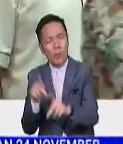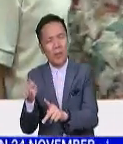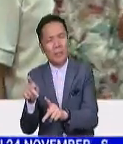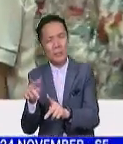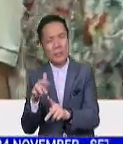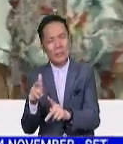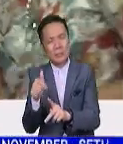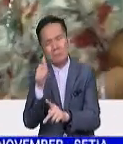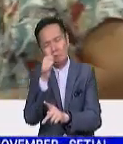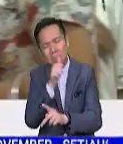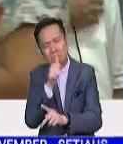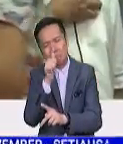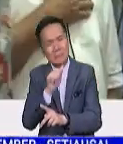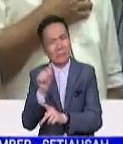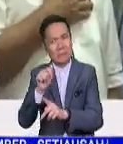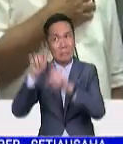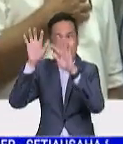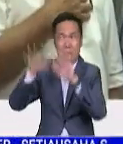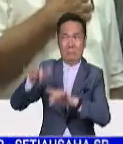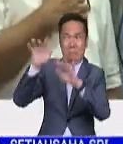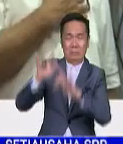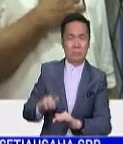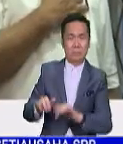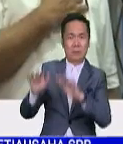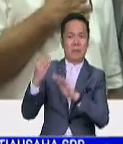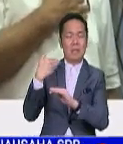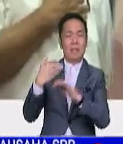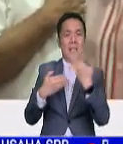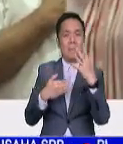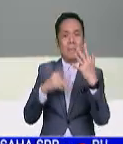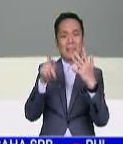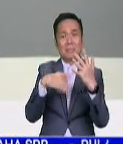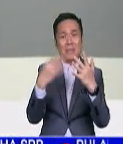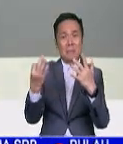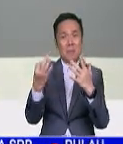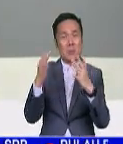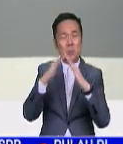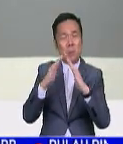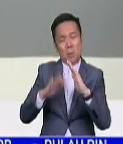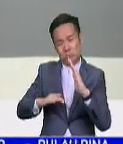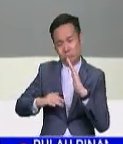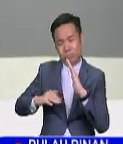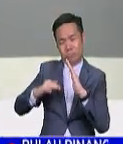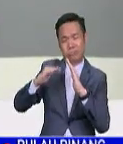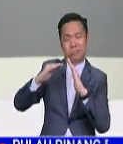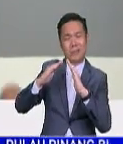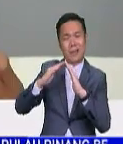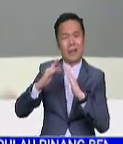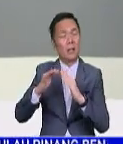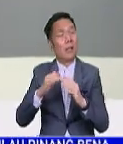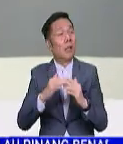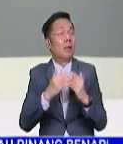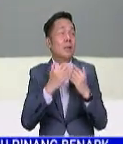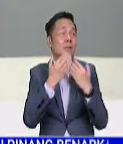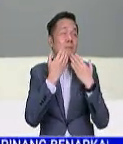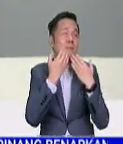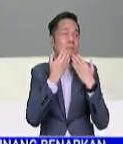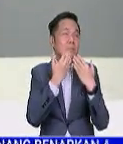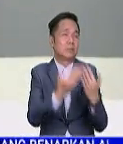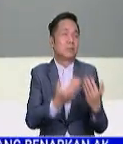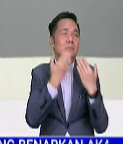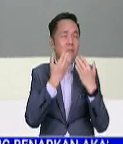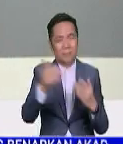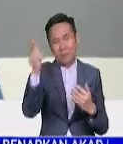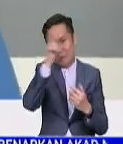terkesan banjir pada 15 hari bulan September baru-baru ini sangat-sangat berterima kasih kepada kerajaan